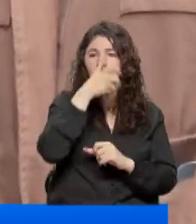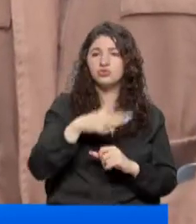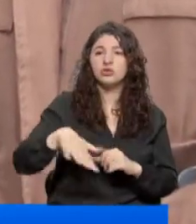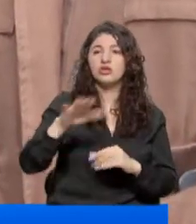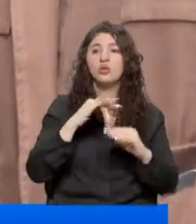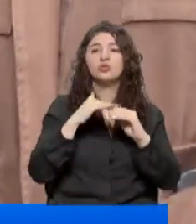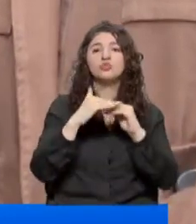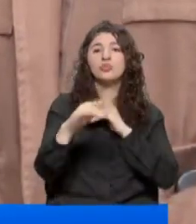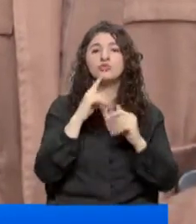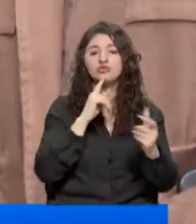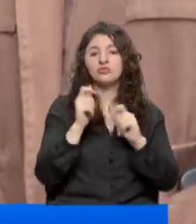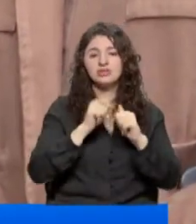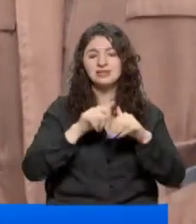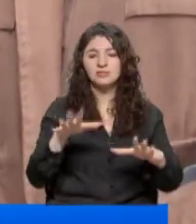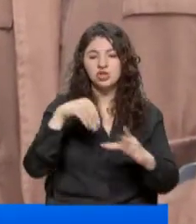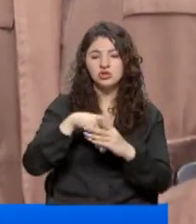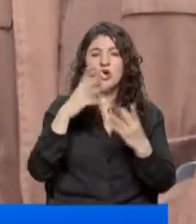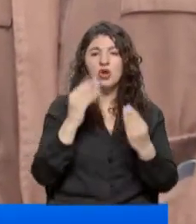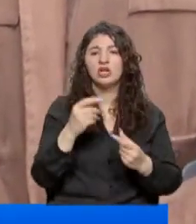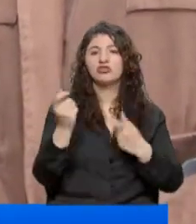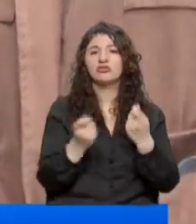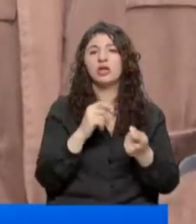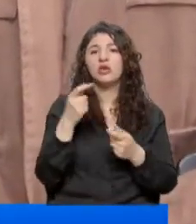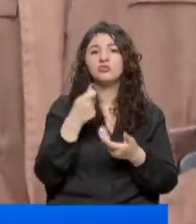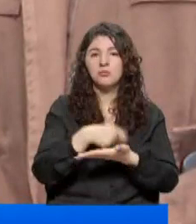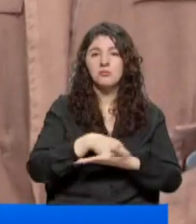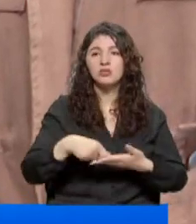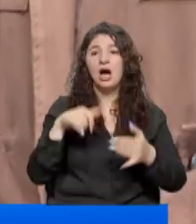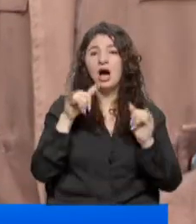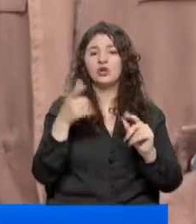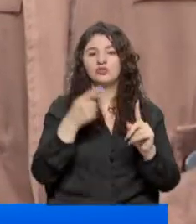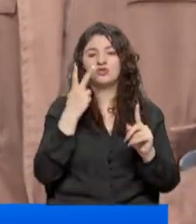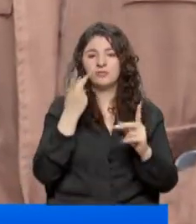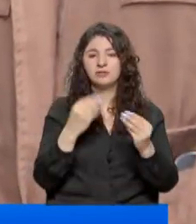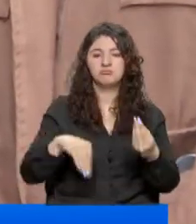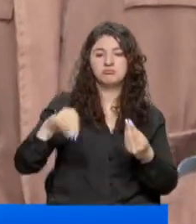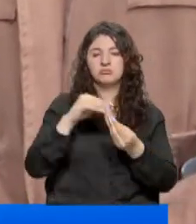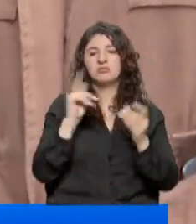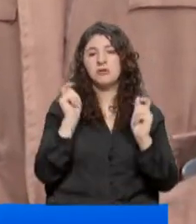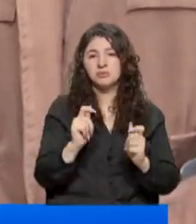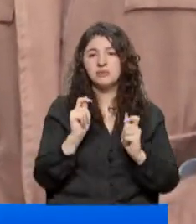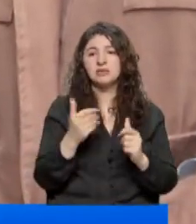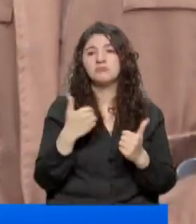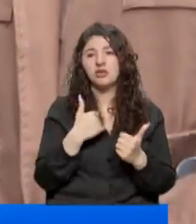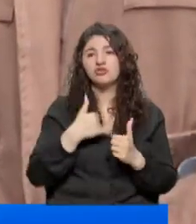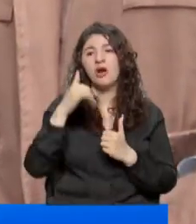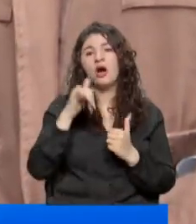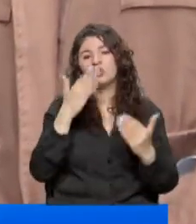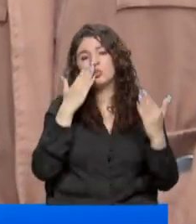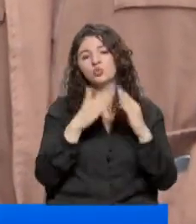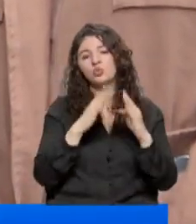Türkiye'deki Toplu sözleşme sisteminde yer alan çalışanların ücretlerinde aynı oranda bir artış sağlanması Bence